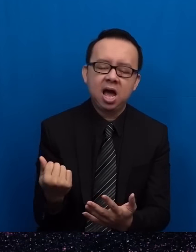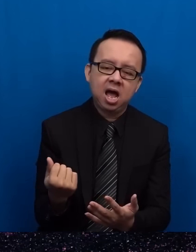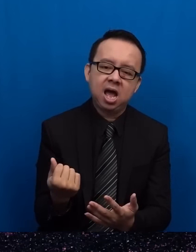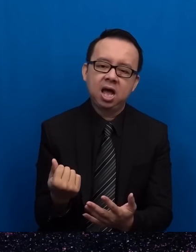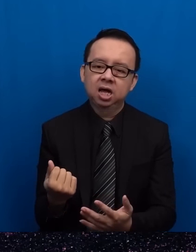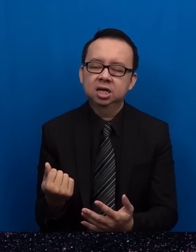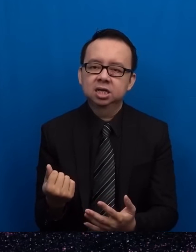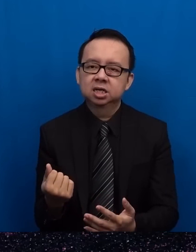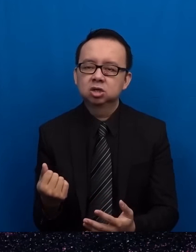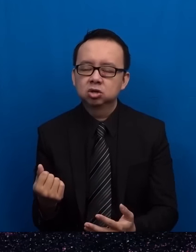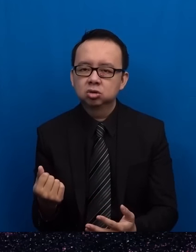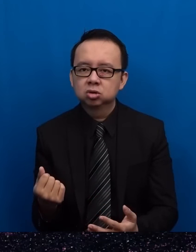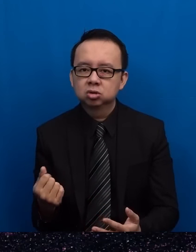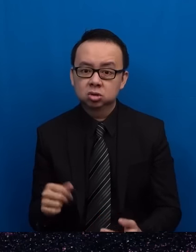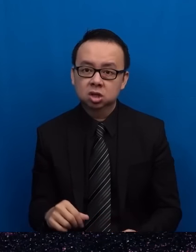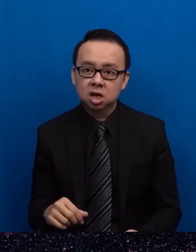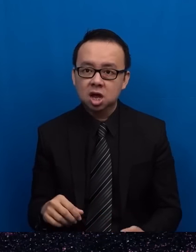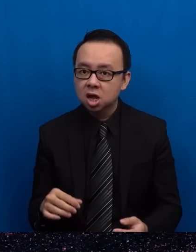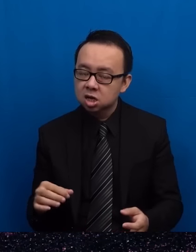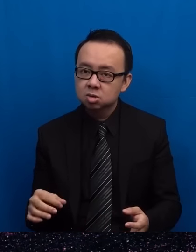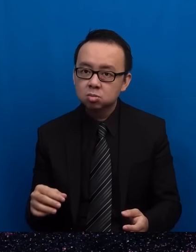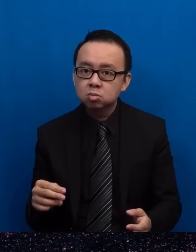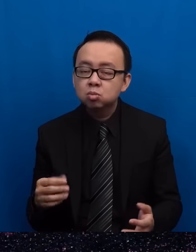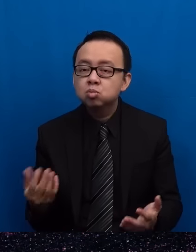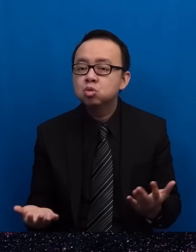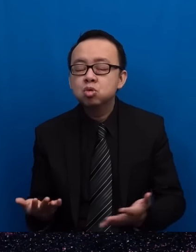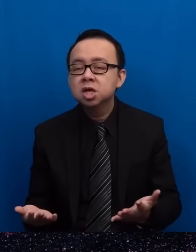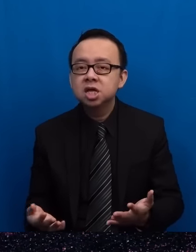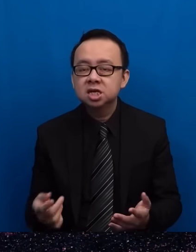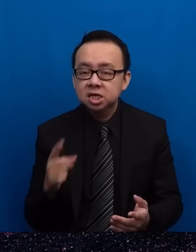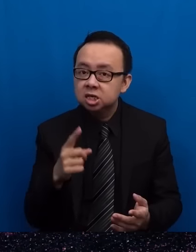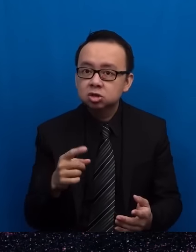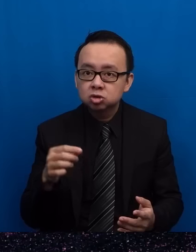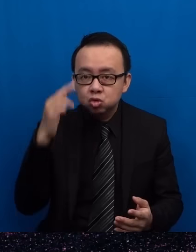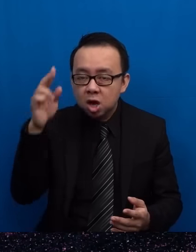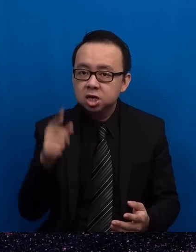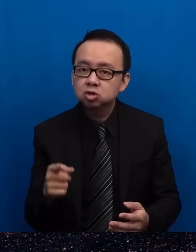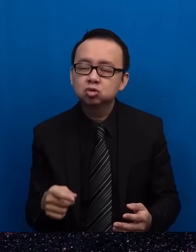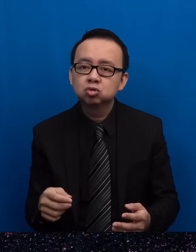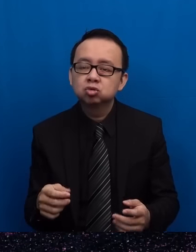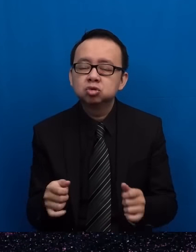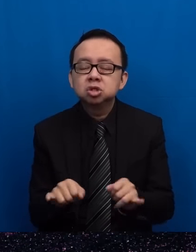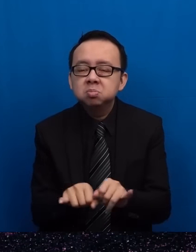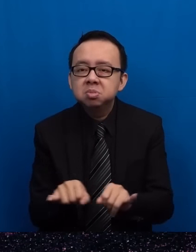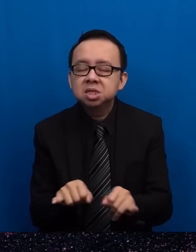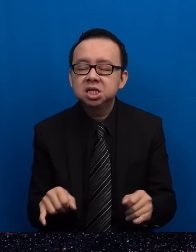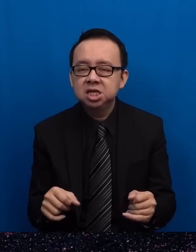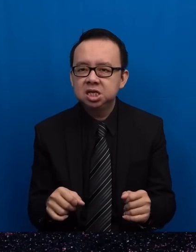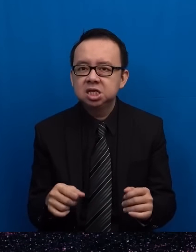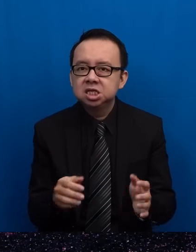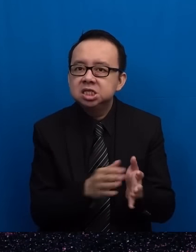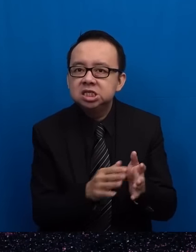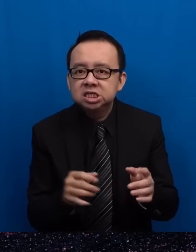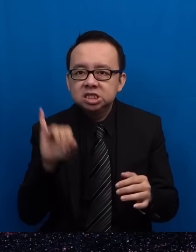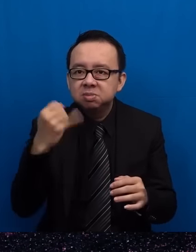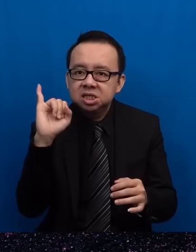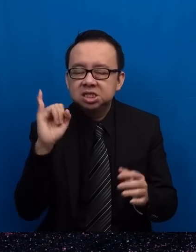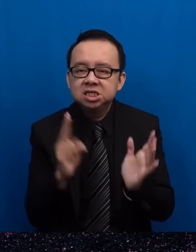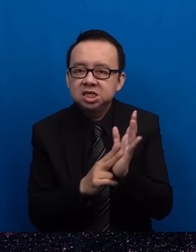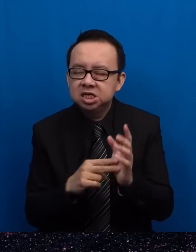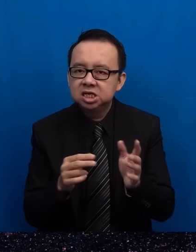dalam botol, kita diberi. Mungkin kita akan jatuh dalam dosa dan meninggalkan Tuhan dan berujung binasa